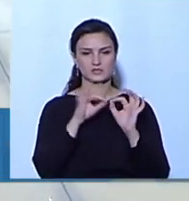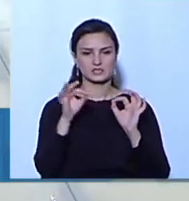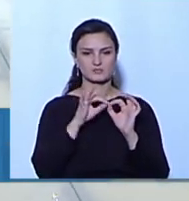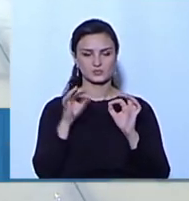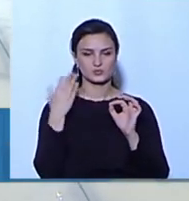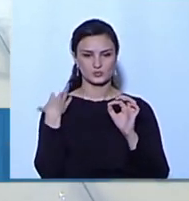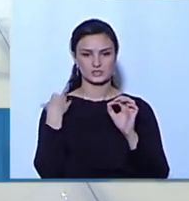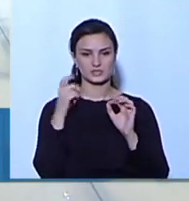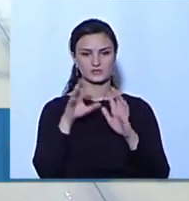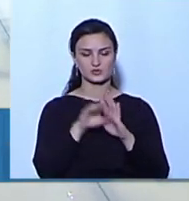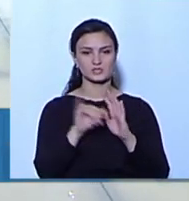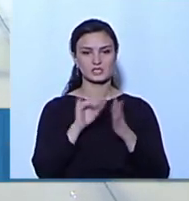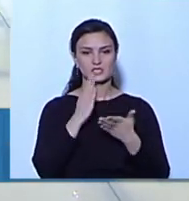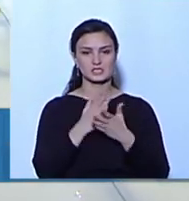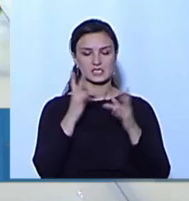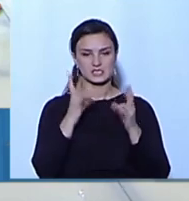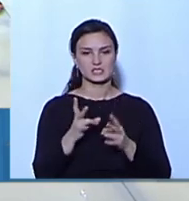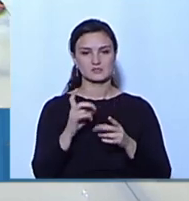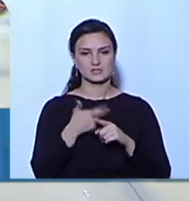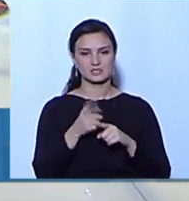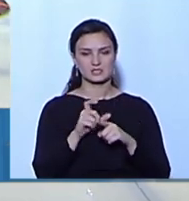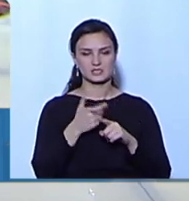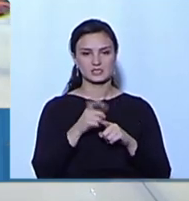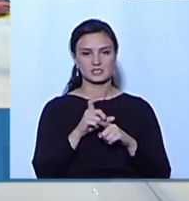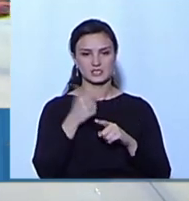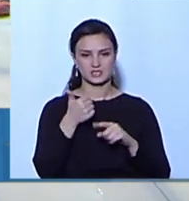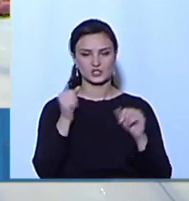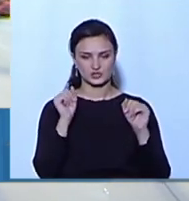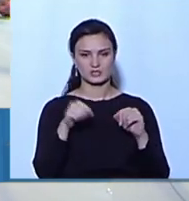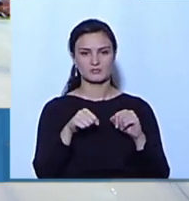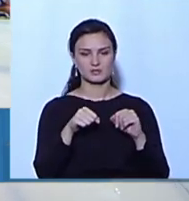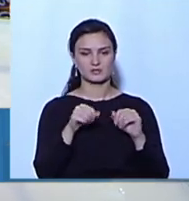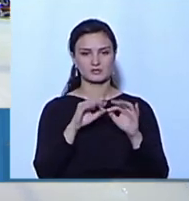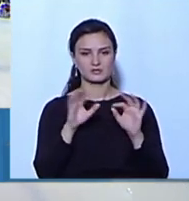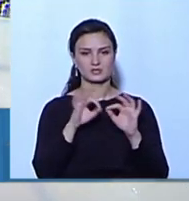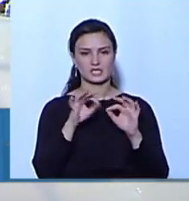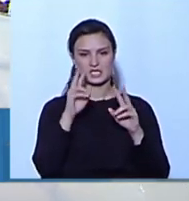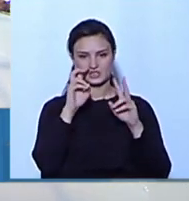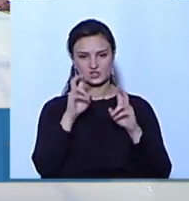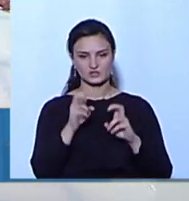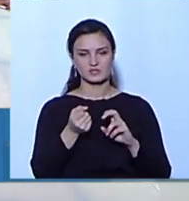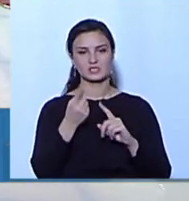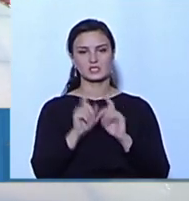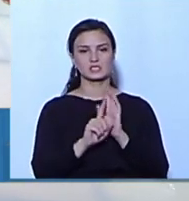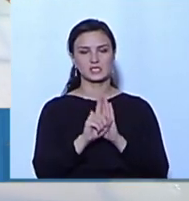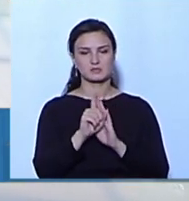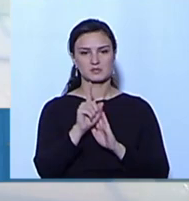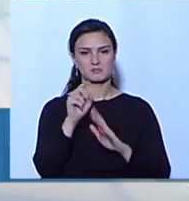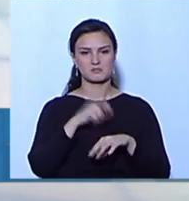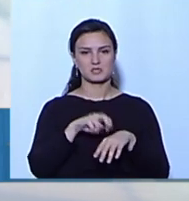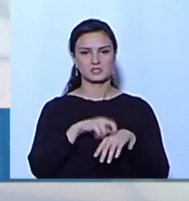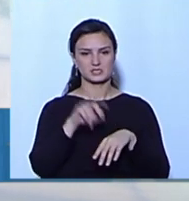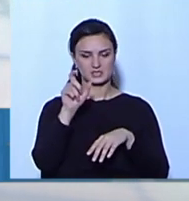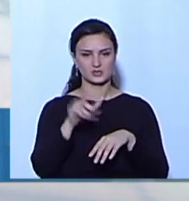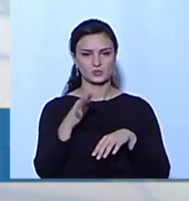მითვეტეს ზურგის ტვინში, სად არის დაზიანება, ძალიან კარგად შეიძლება განისაზღვროს დასინჯვით და საიდან იწყება. აი პაციენტის